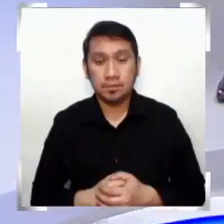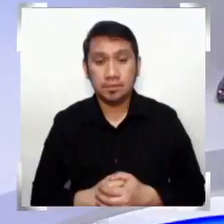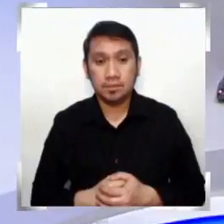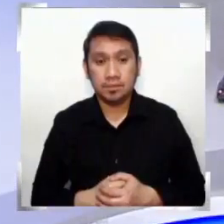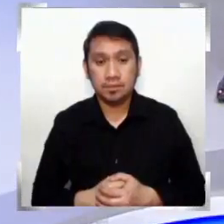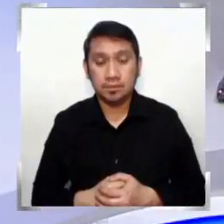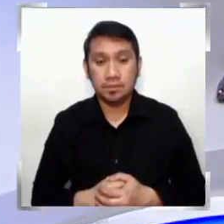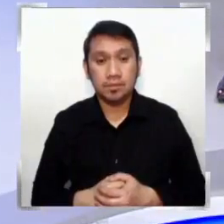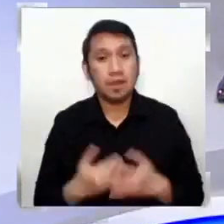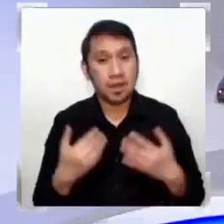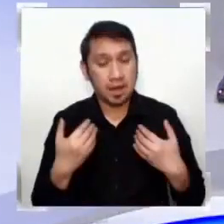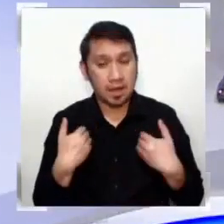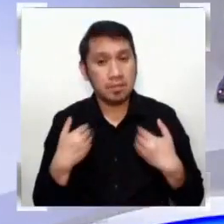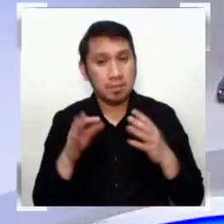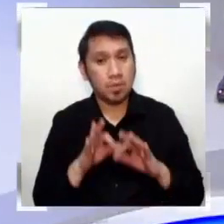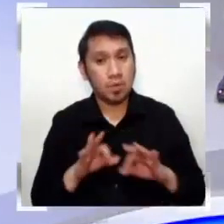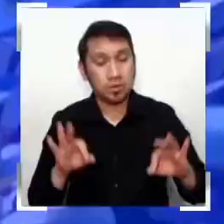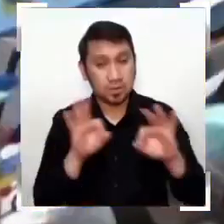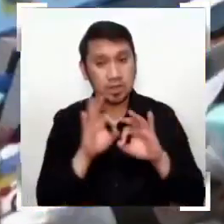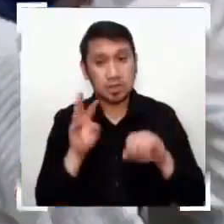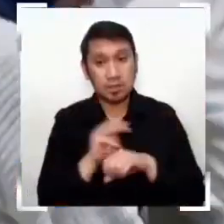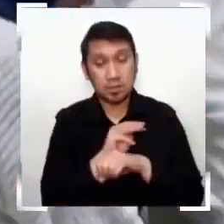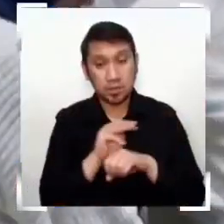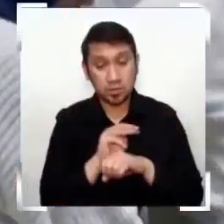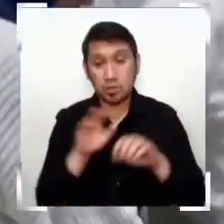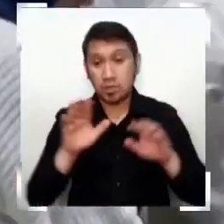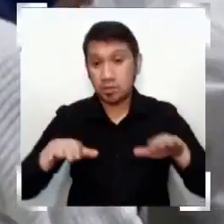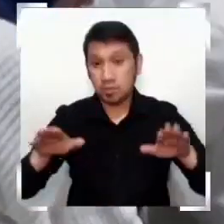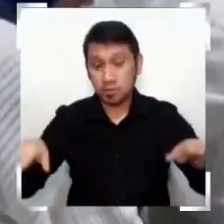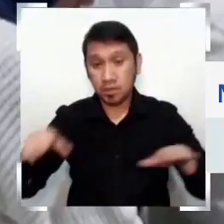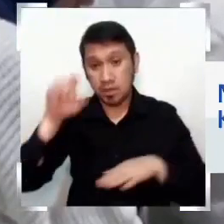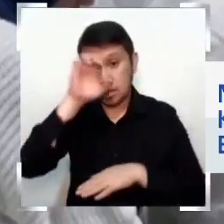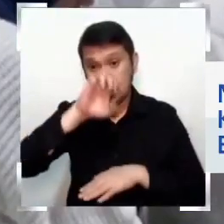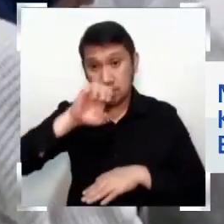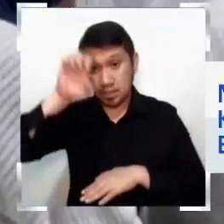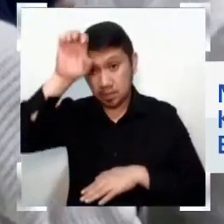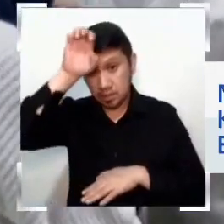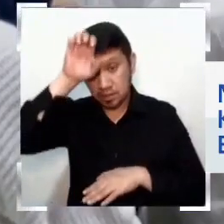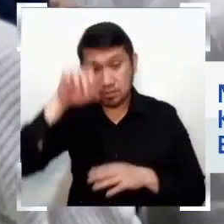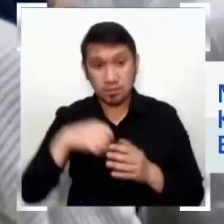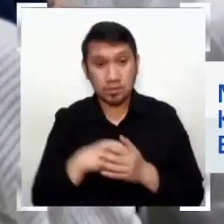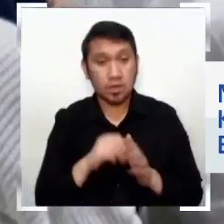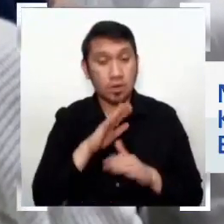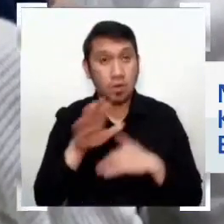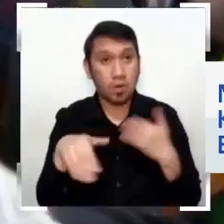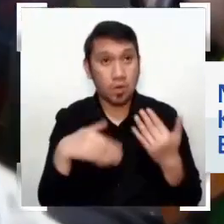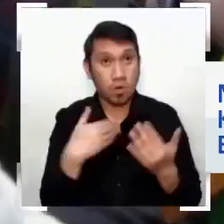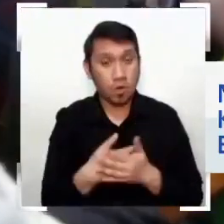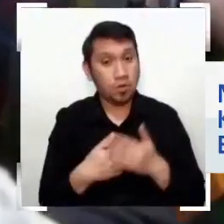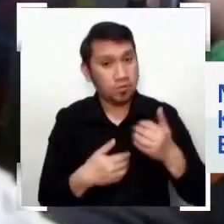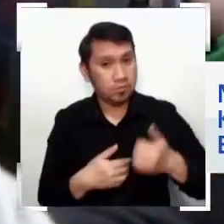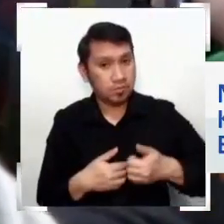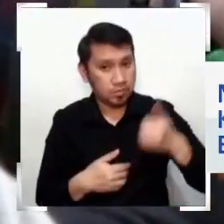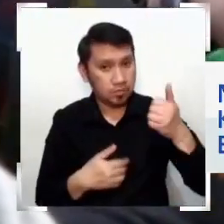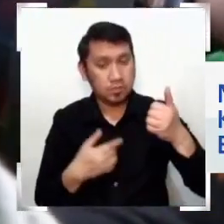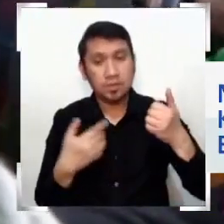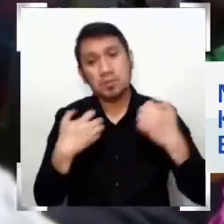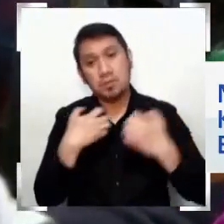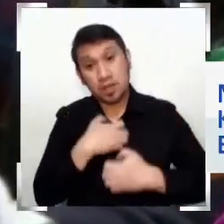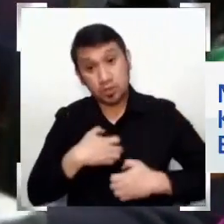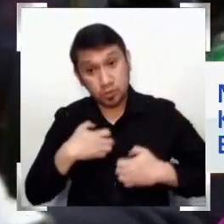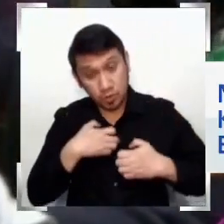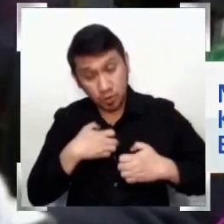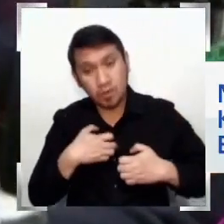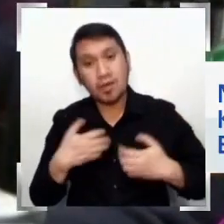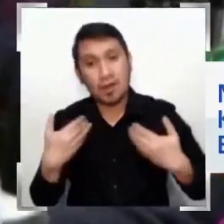May makabuluang misyon ang kompetisyon ng mga bata sa Egypt. Tila everybody is a winner dahil bukod sa pag-enjoy, may natutunan din